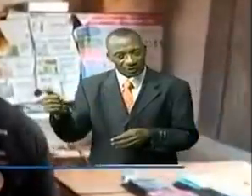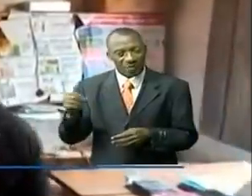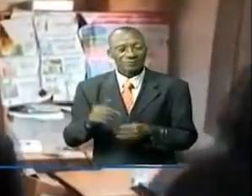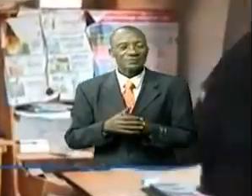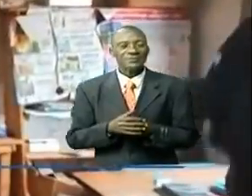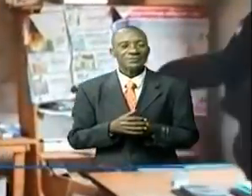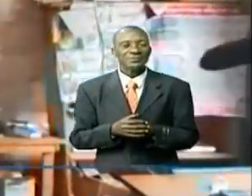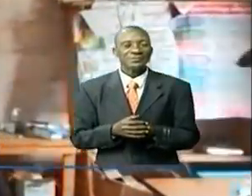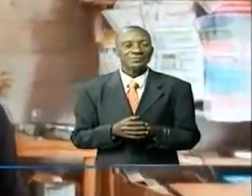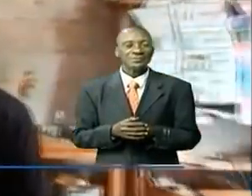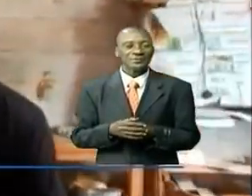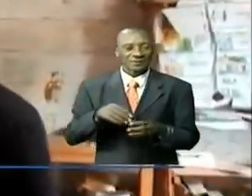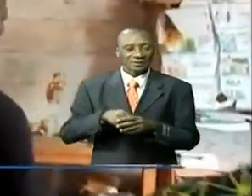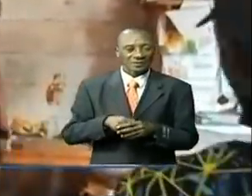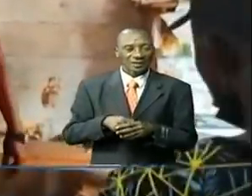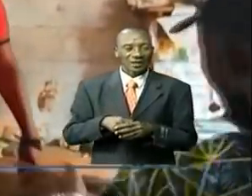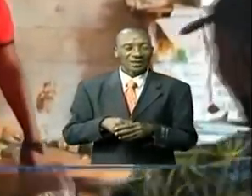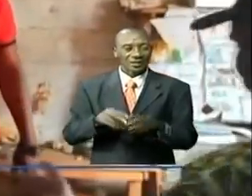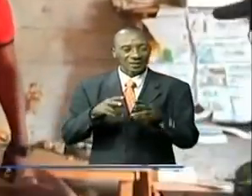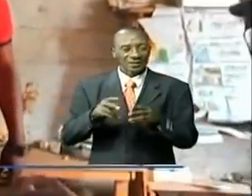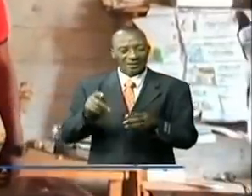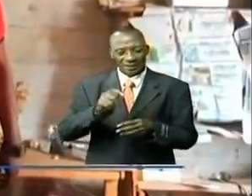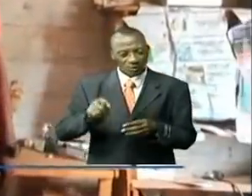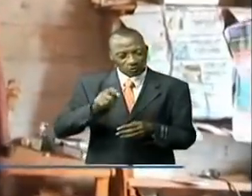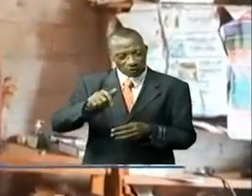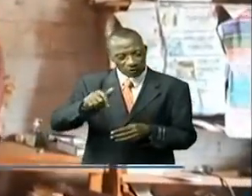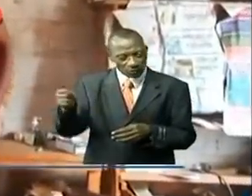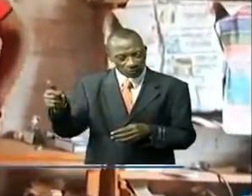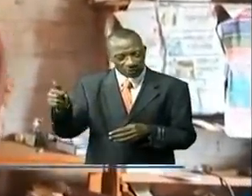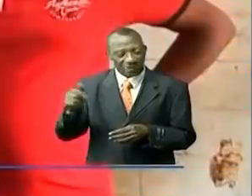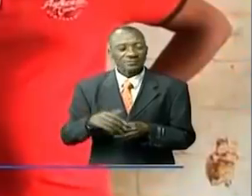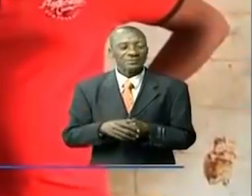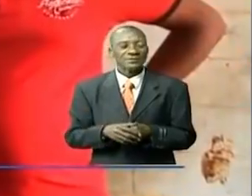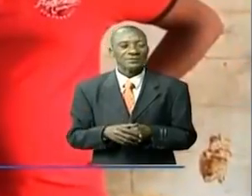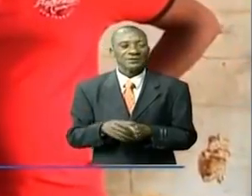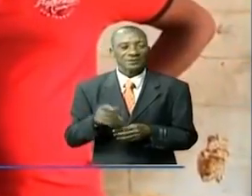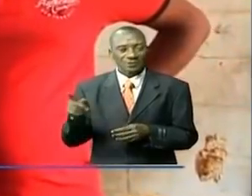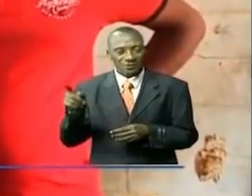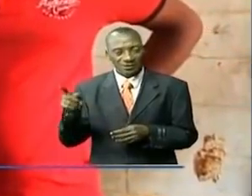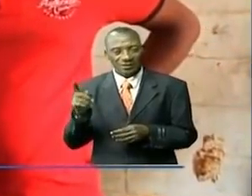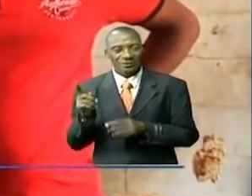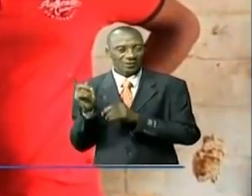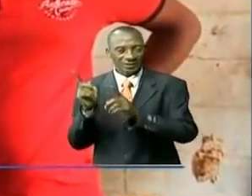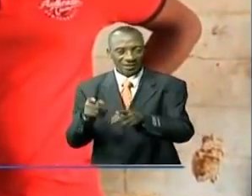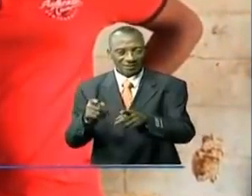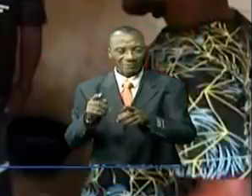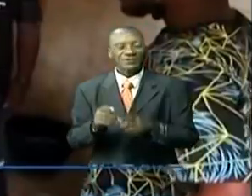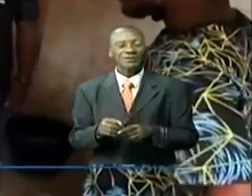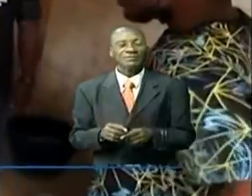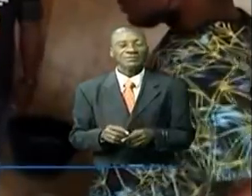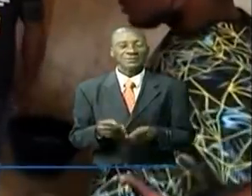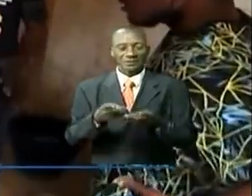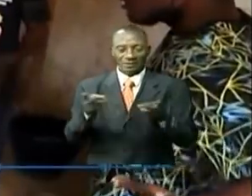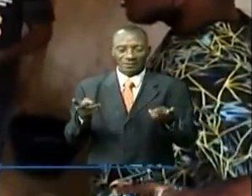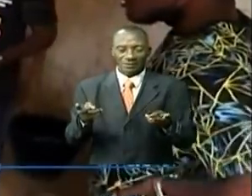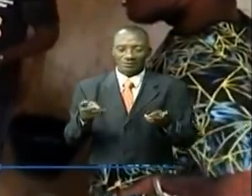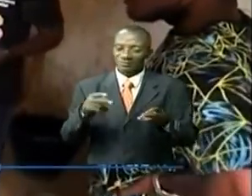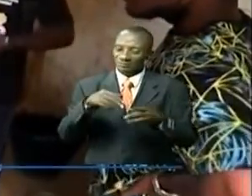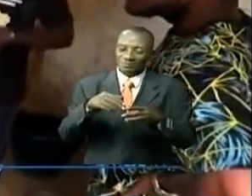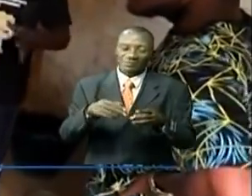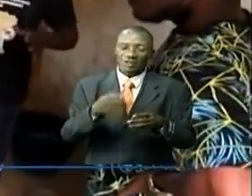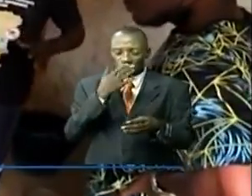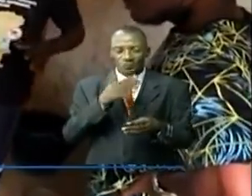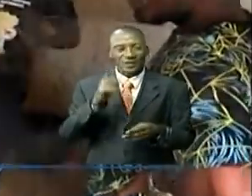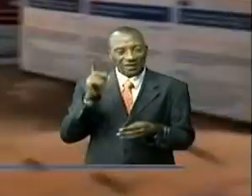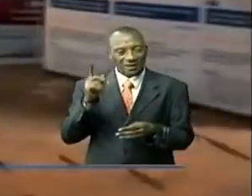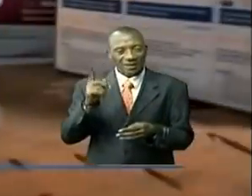santé de Maniwa dans le territoire de Bouta, s'est arrêté le temps d'un après-midi au poste de santé de Mangwaou, dont le dispensaire vieux